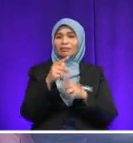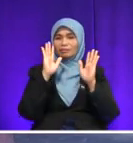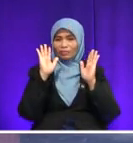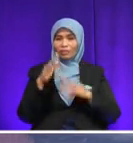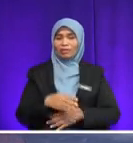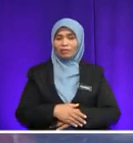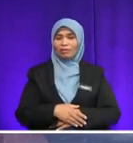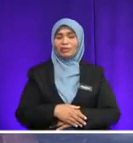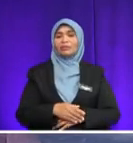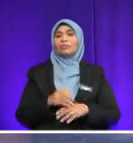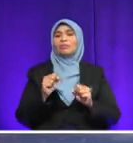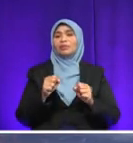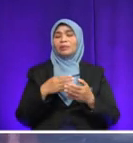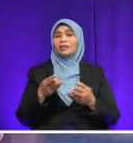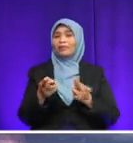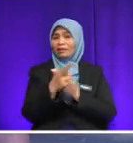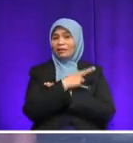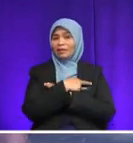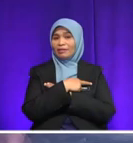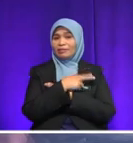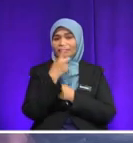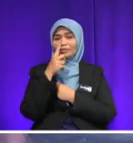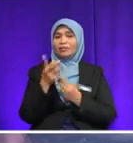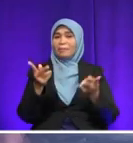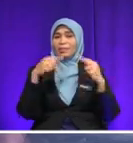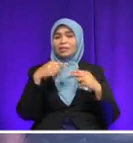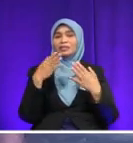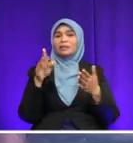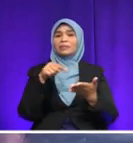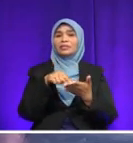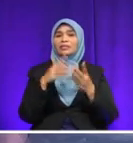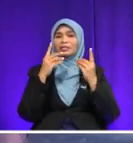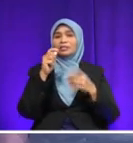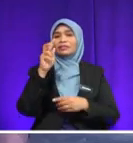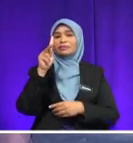bagi ruang dan ruang peluang untuk kita berhasil ketika kita kembali seperti